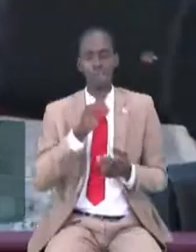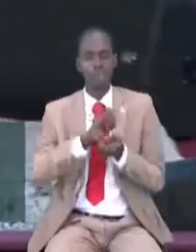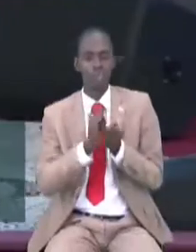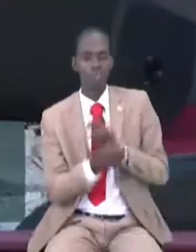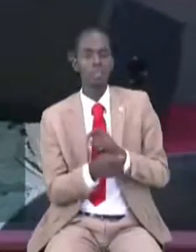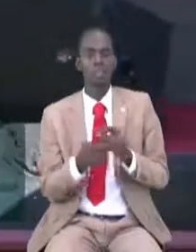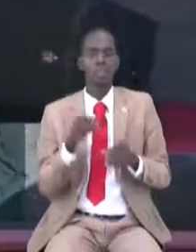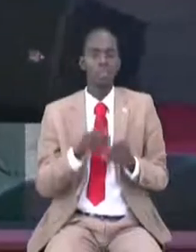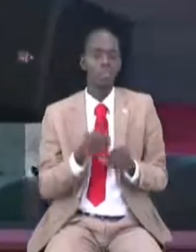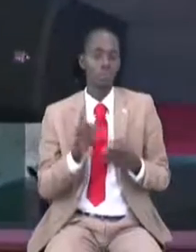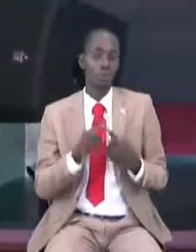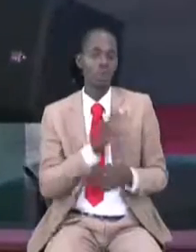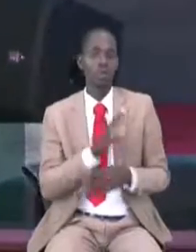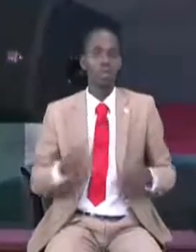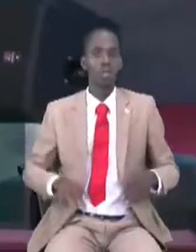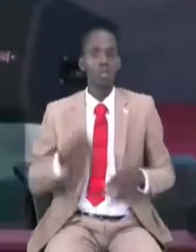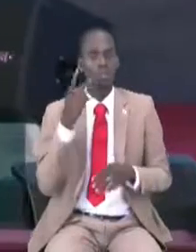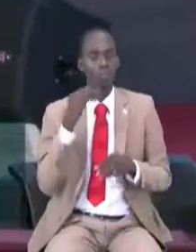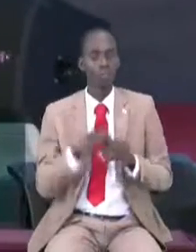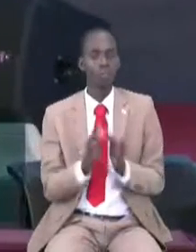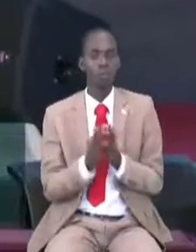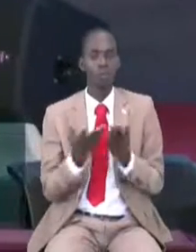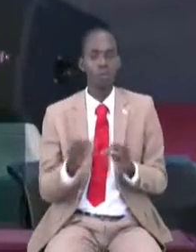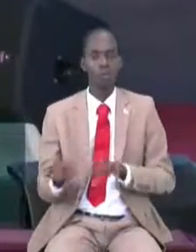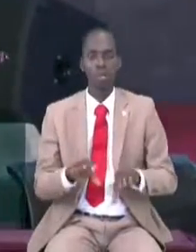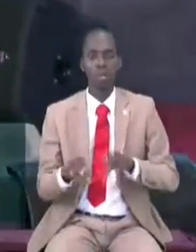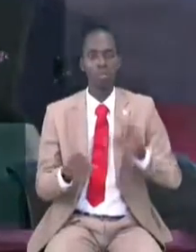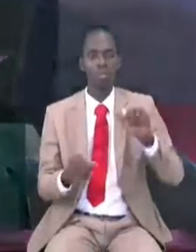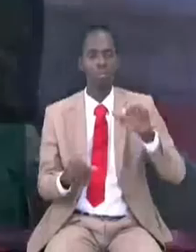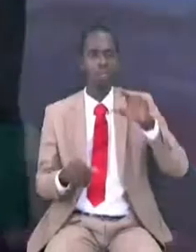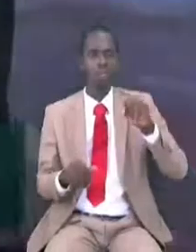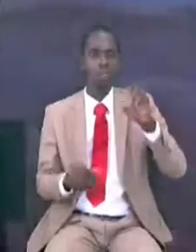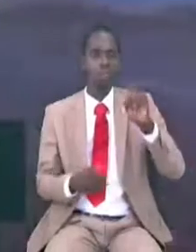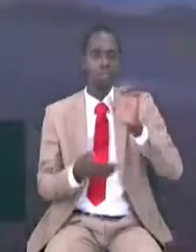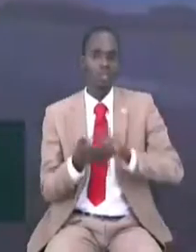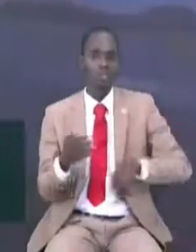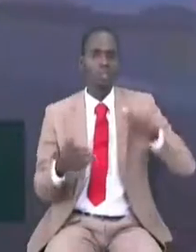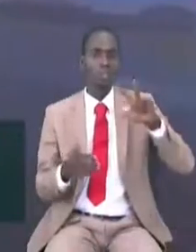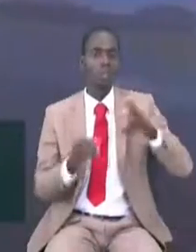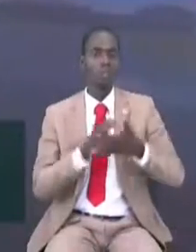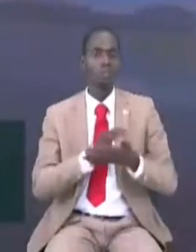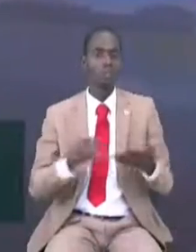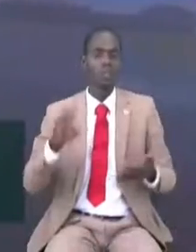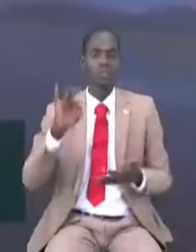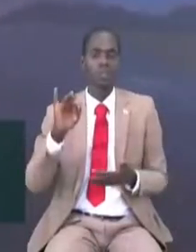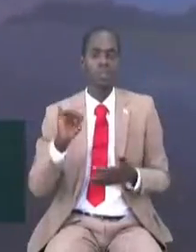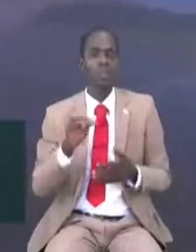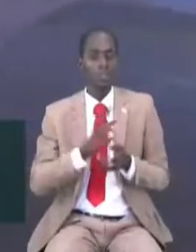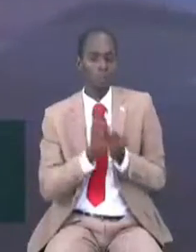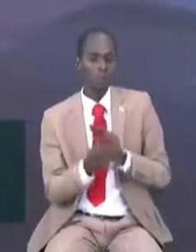3, 19. Actes 3, 19. Repentez-vous donc